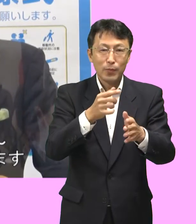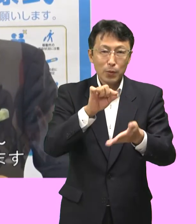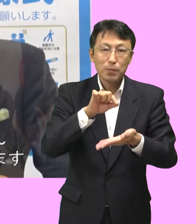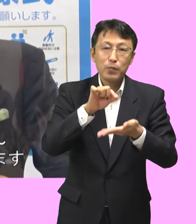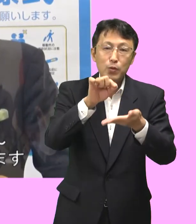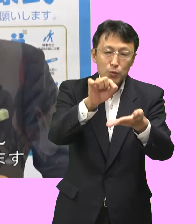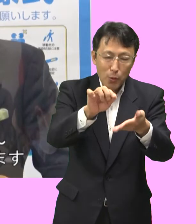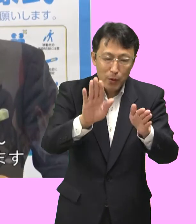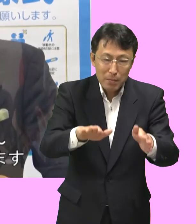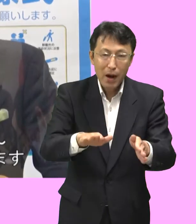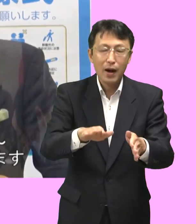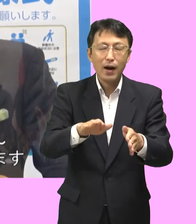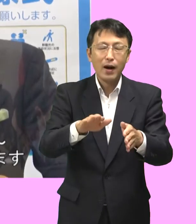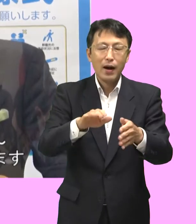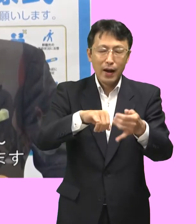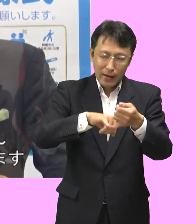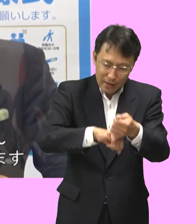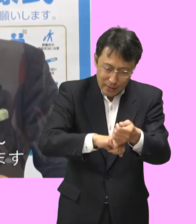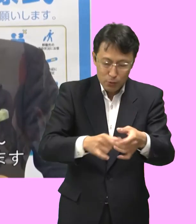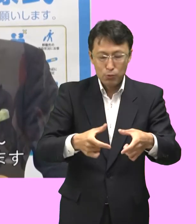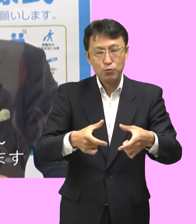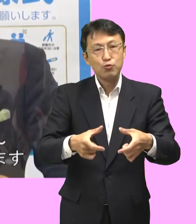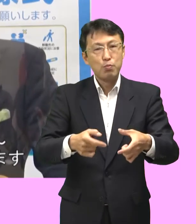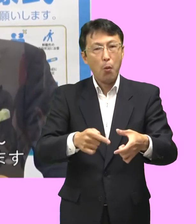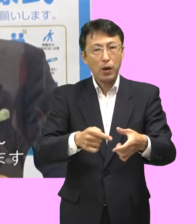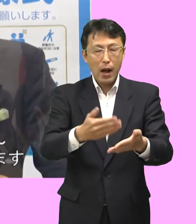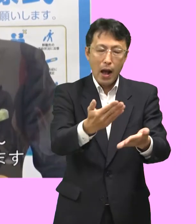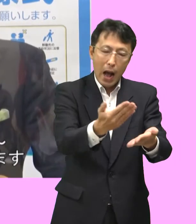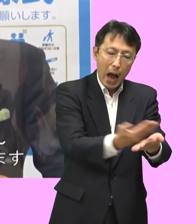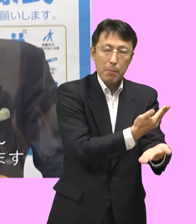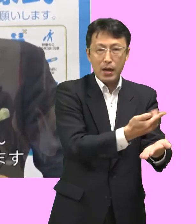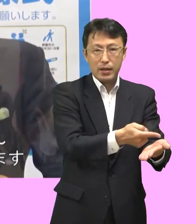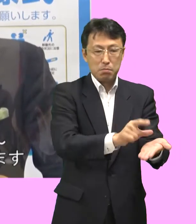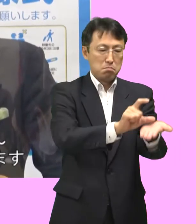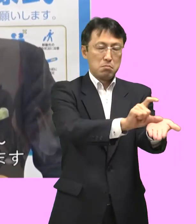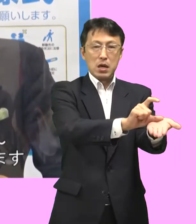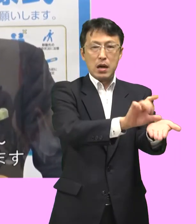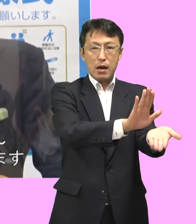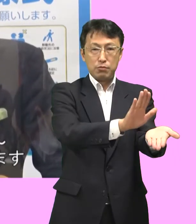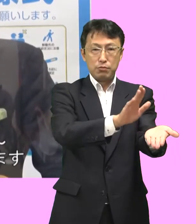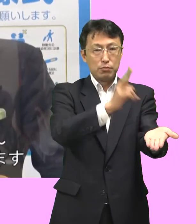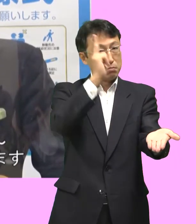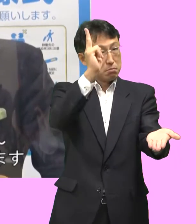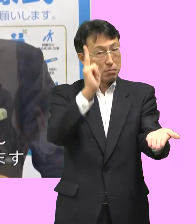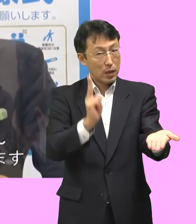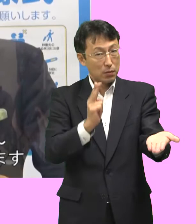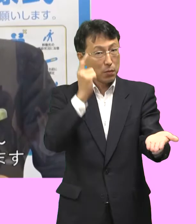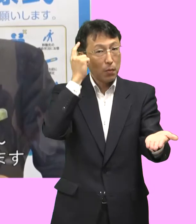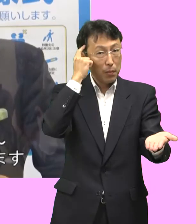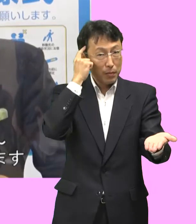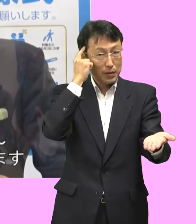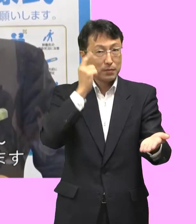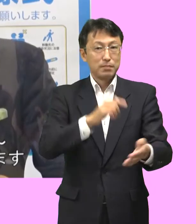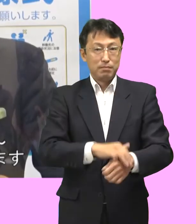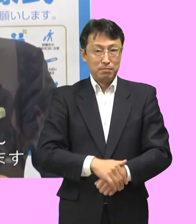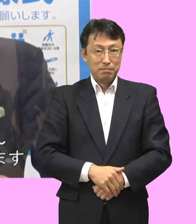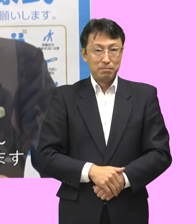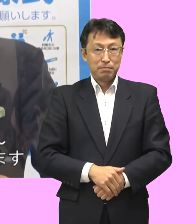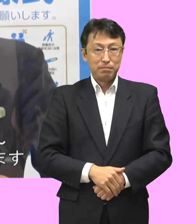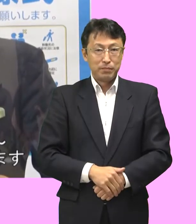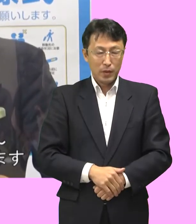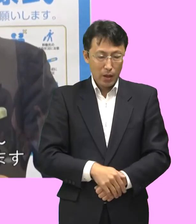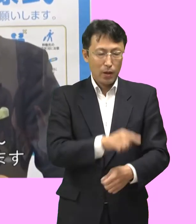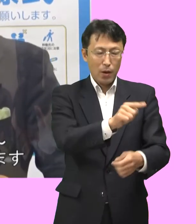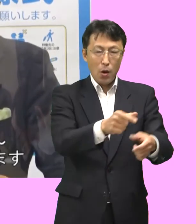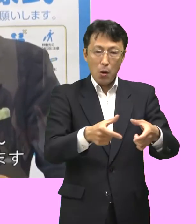残りが出てくるだろうというふうに見ております。で、この仕組みはですね、基本的に市